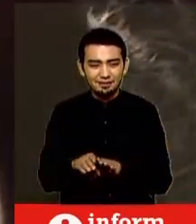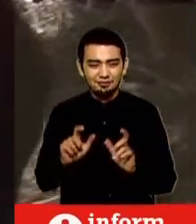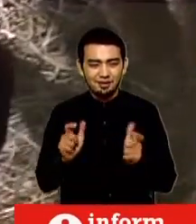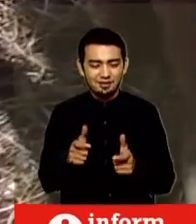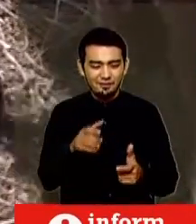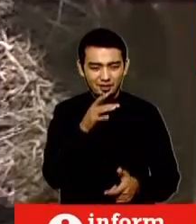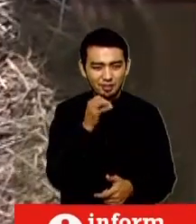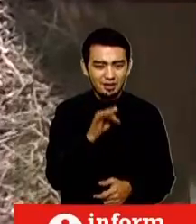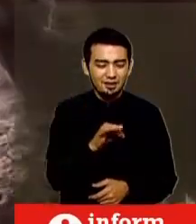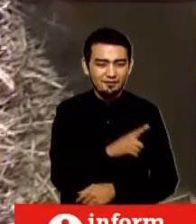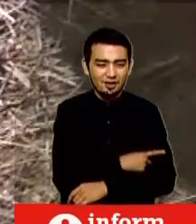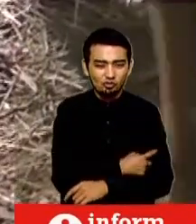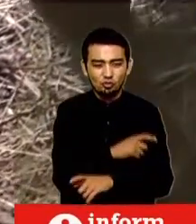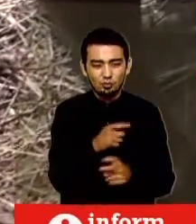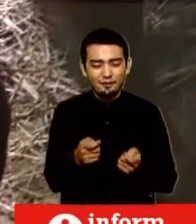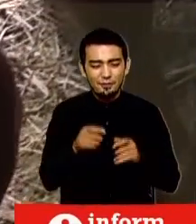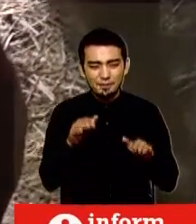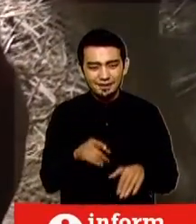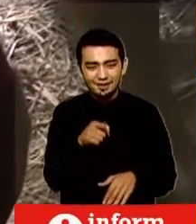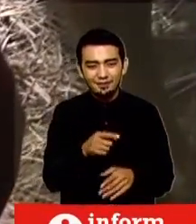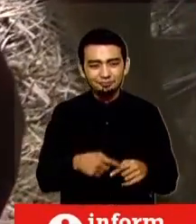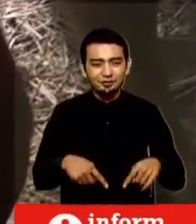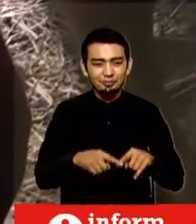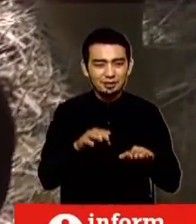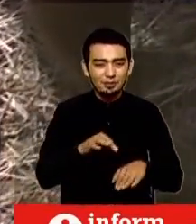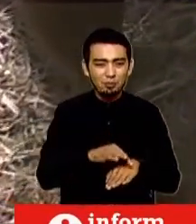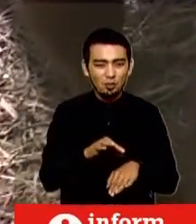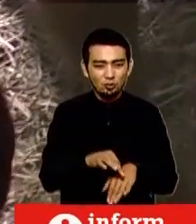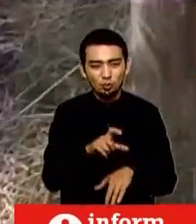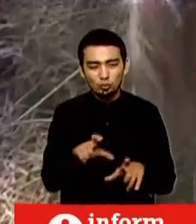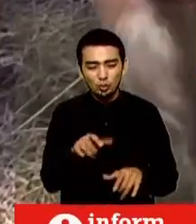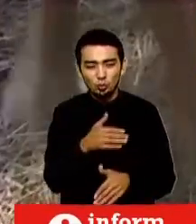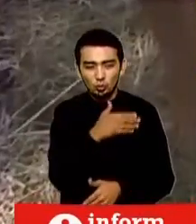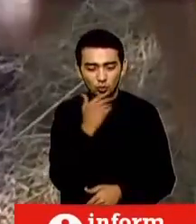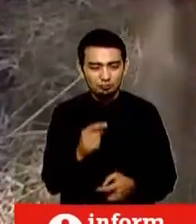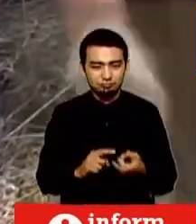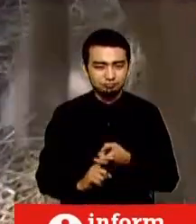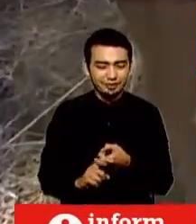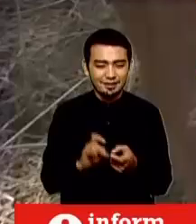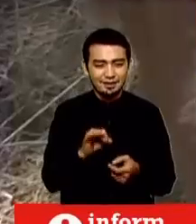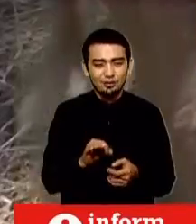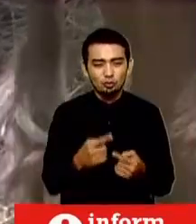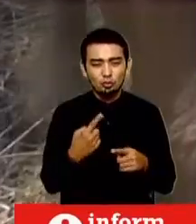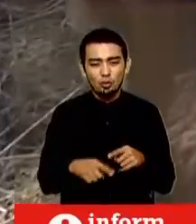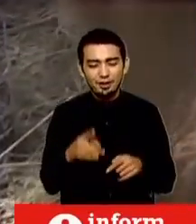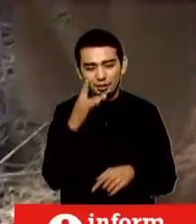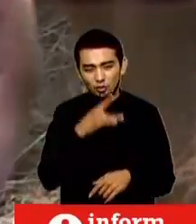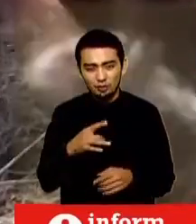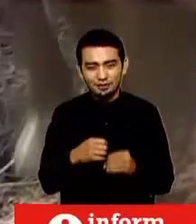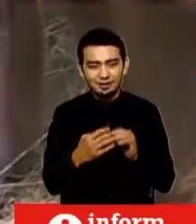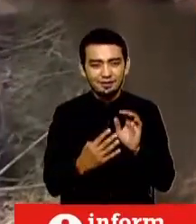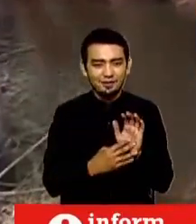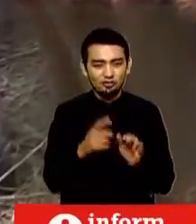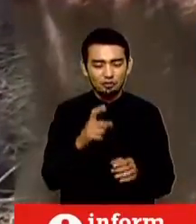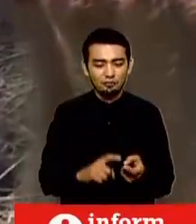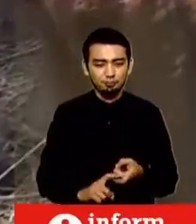управлении ветеринарии уточняют, что в этих населенных пунктах заболевших людей нет. В других регионах с начала года выявили 19